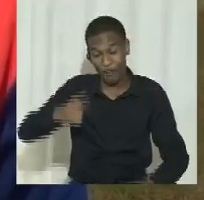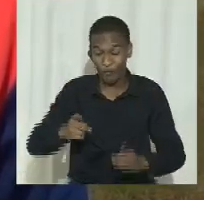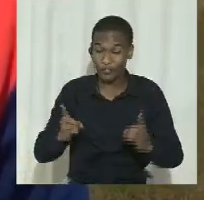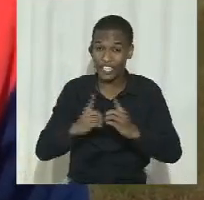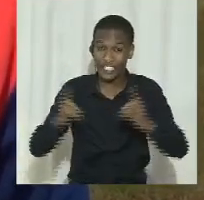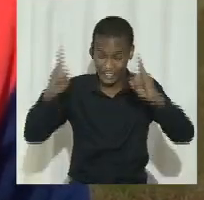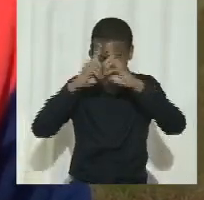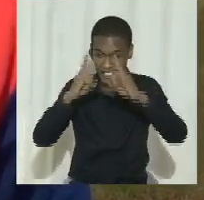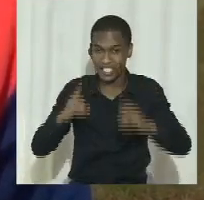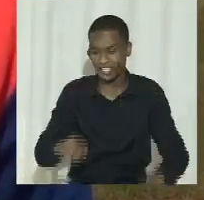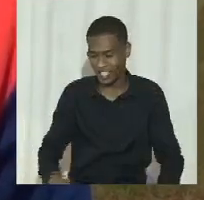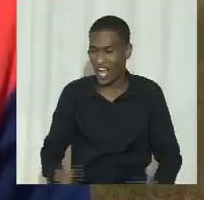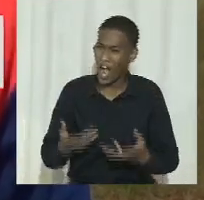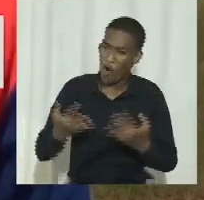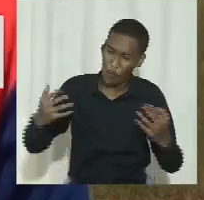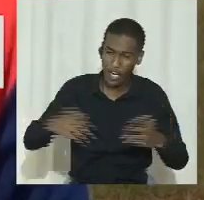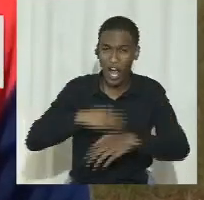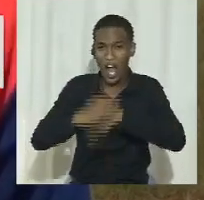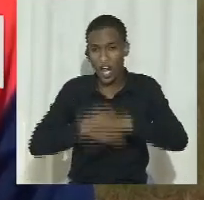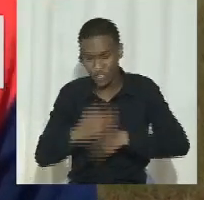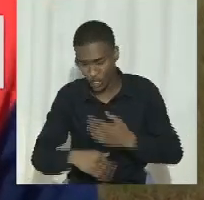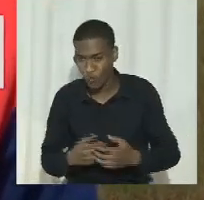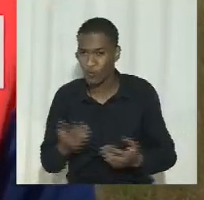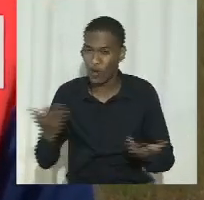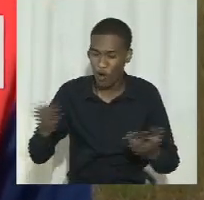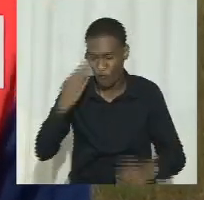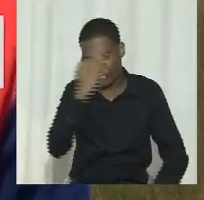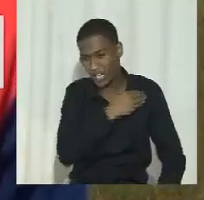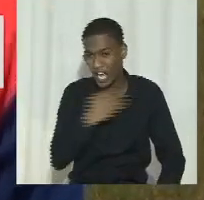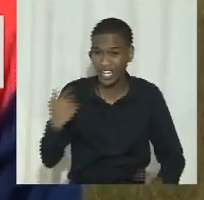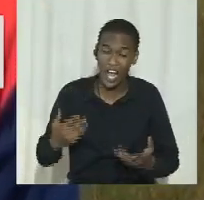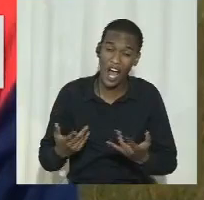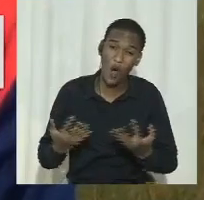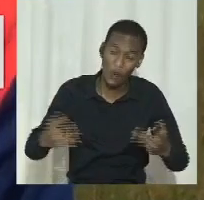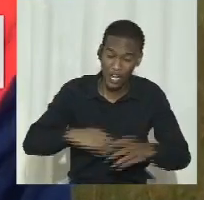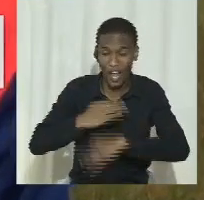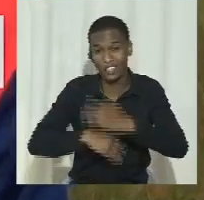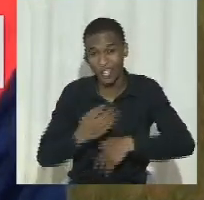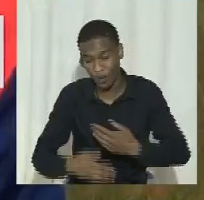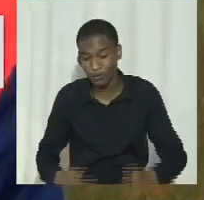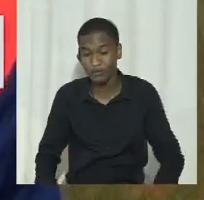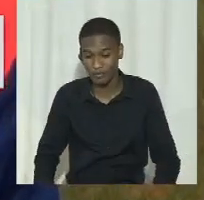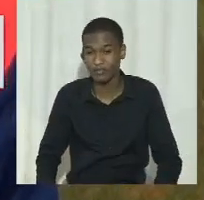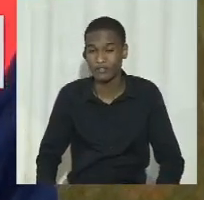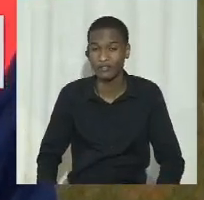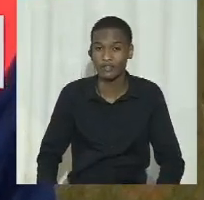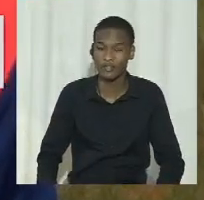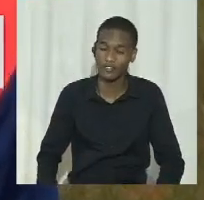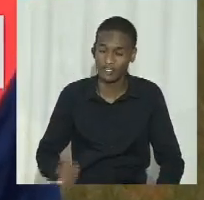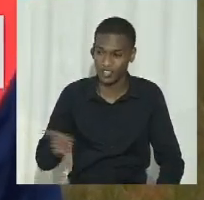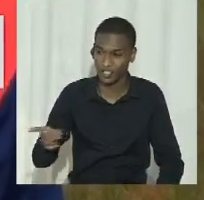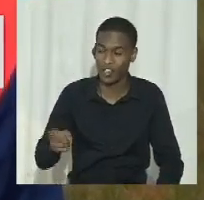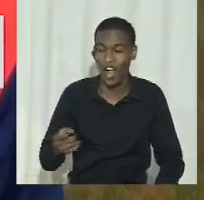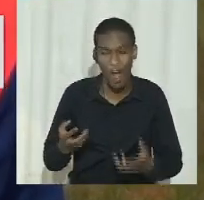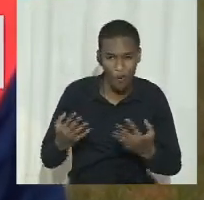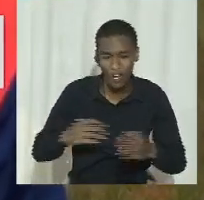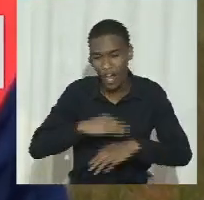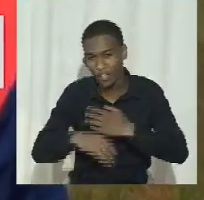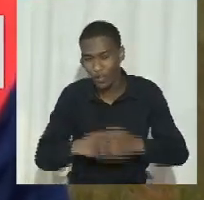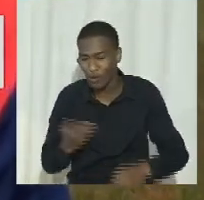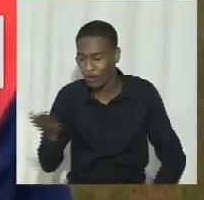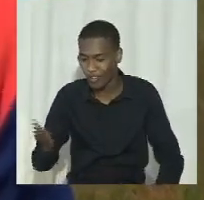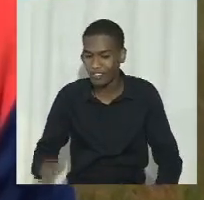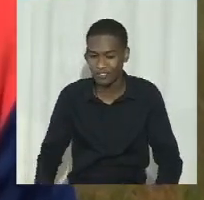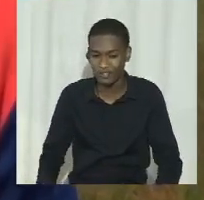afantatra hoe inona ny tokony ataonay andriamatoa governora inona ny tokony ataonay andriamatoa chef district. Dia izy